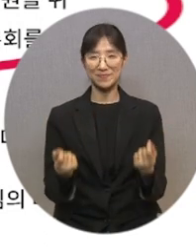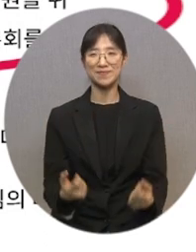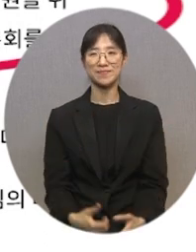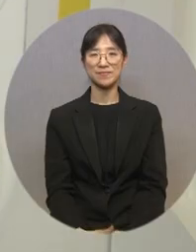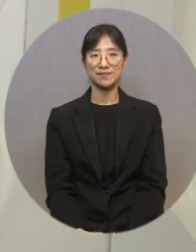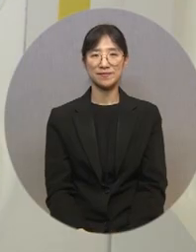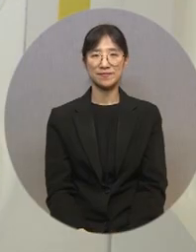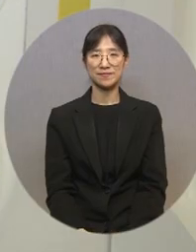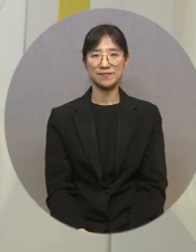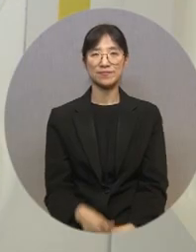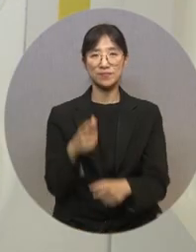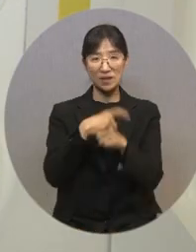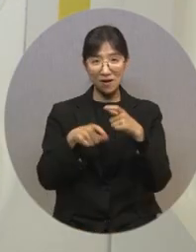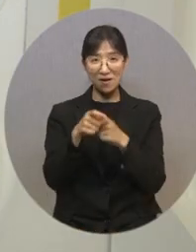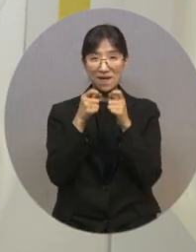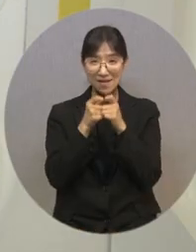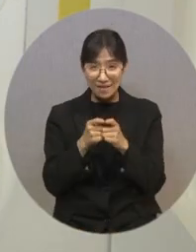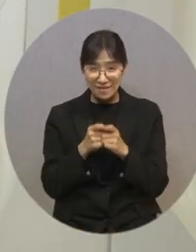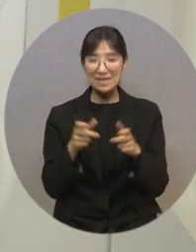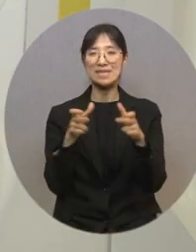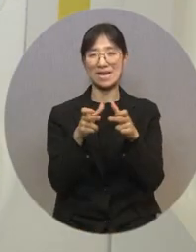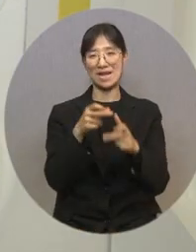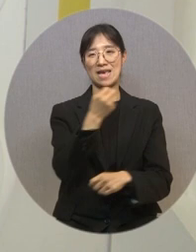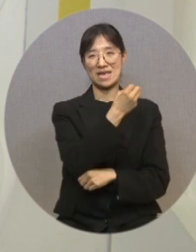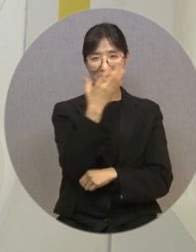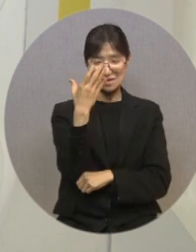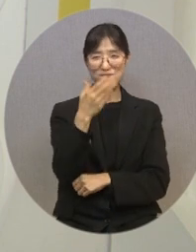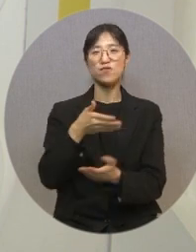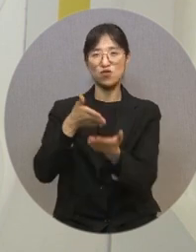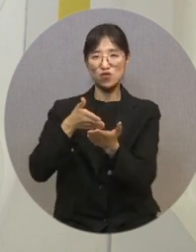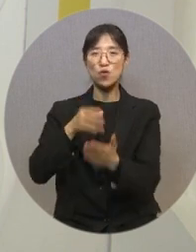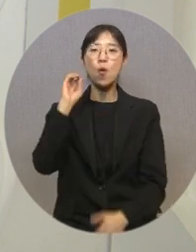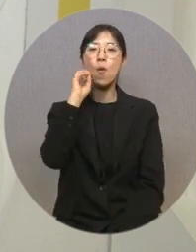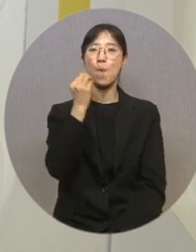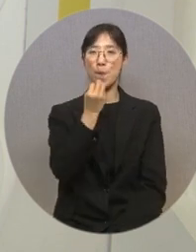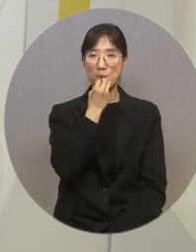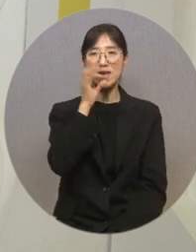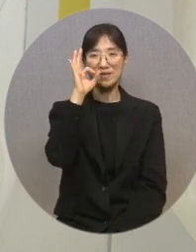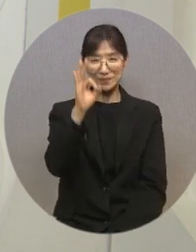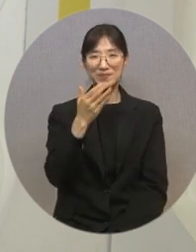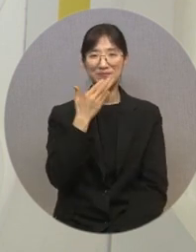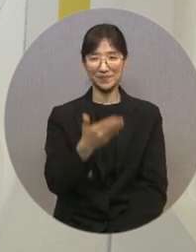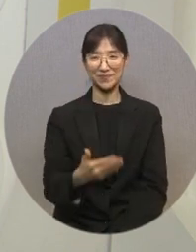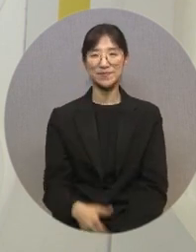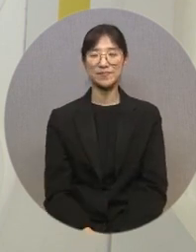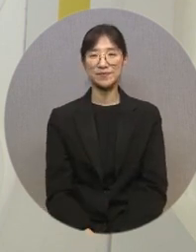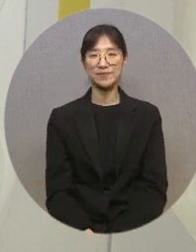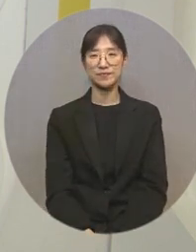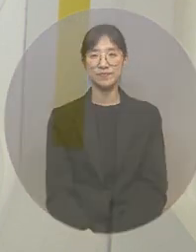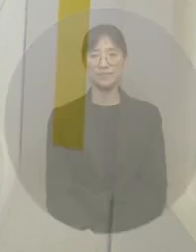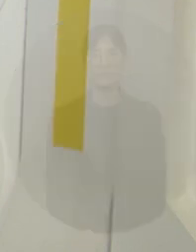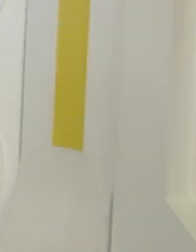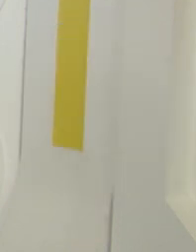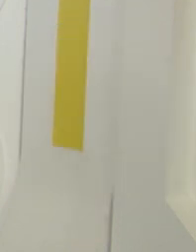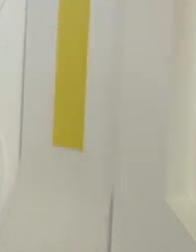말했습니다 더 자세한 뉴스는 장애 신문과 웰페어 뉴스 홈페이지를 통해 확인할 수 있습니다